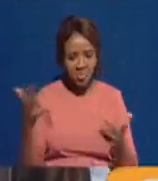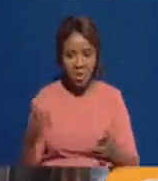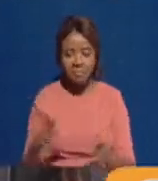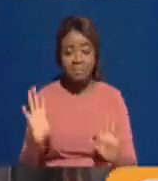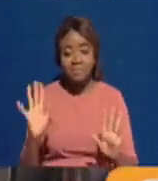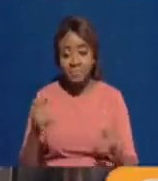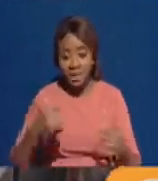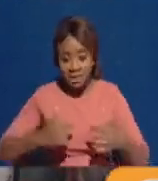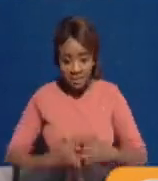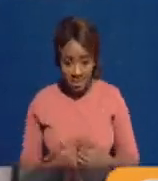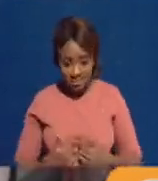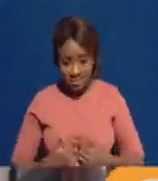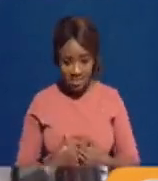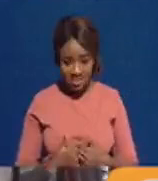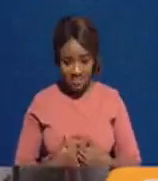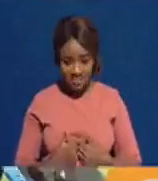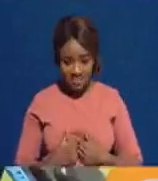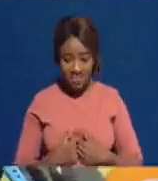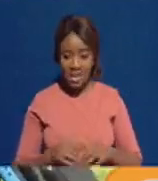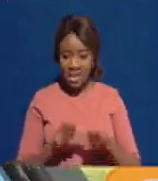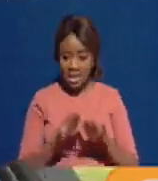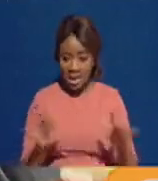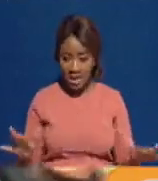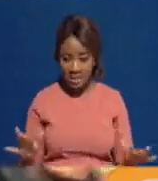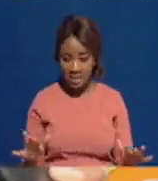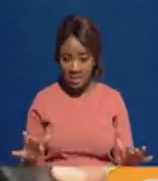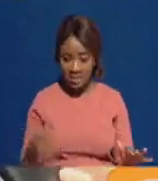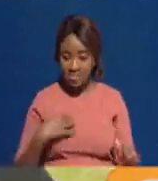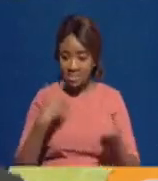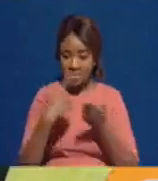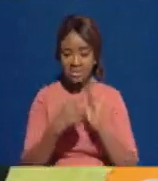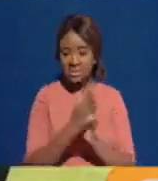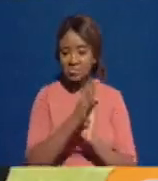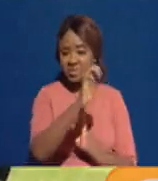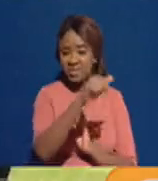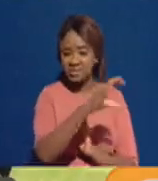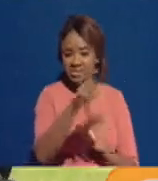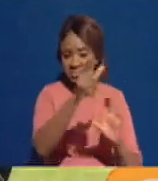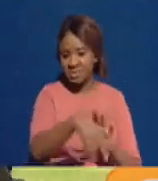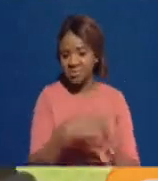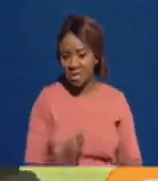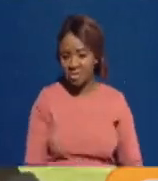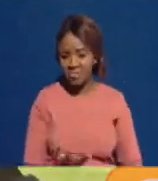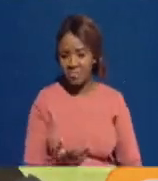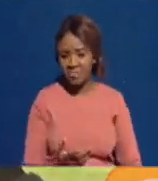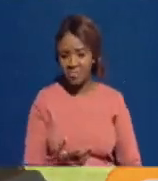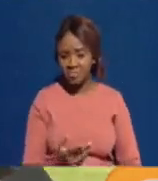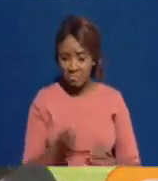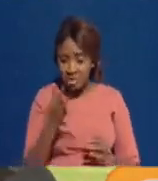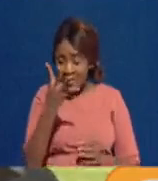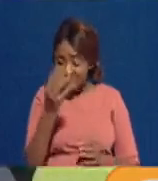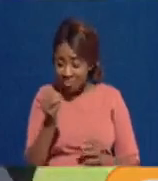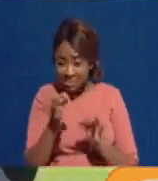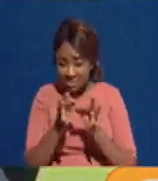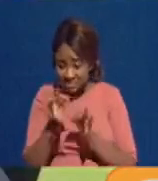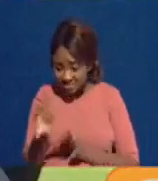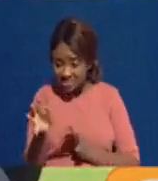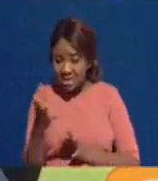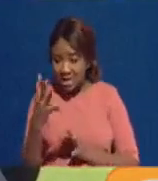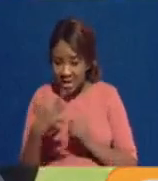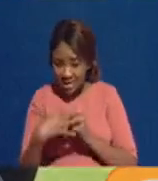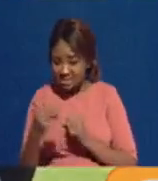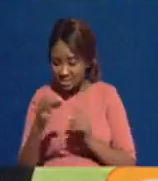Mimi mambo ya ardhi hatuwezi ongea na mtu wa EACC na mtu mwingine kuhusu 40 by 8 na hiyo